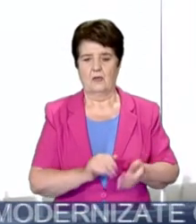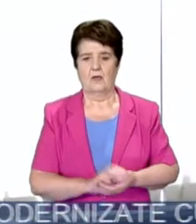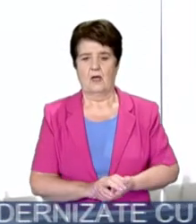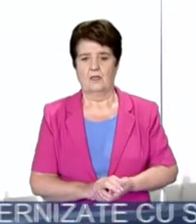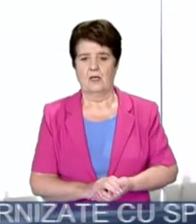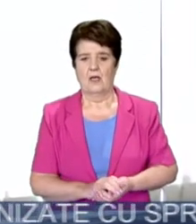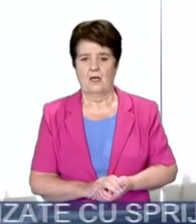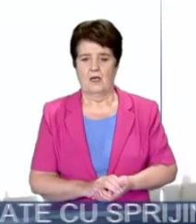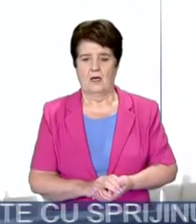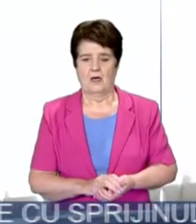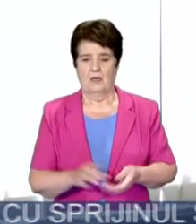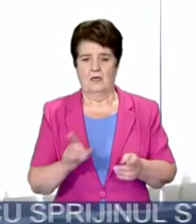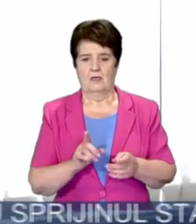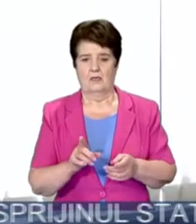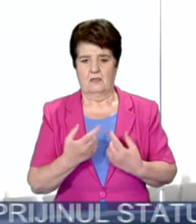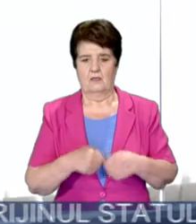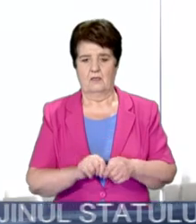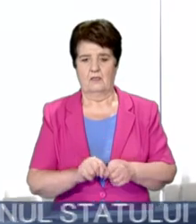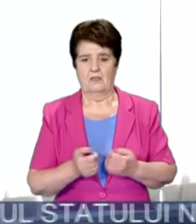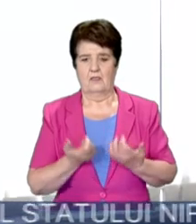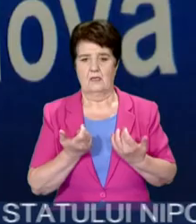cu atât de mare